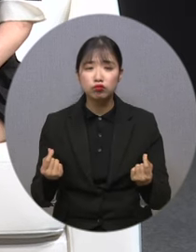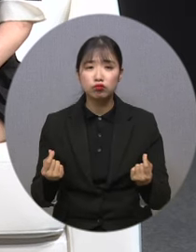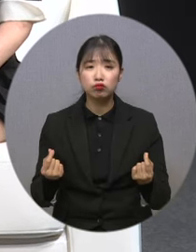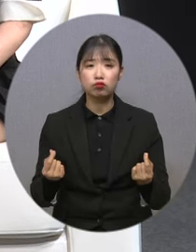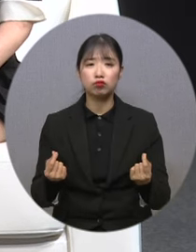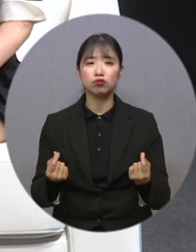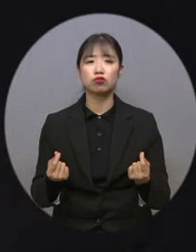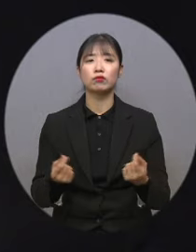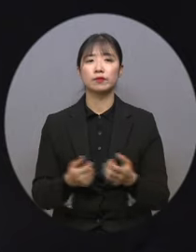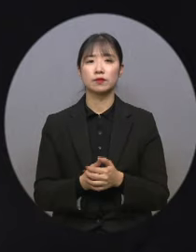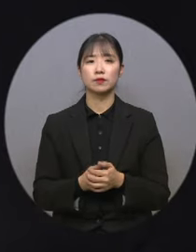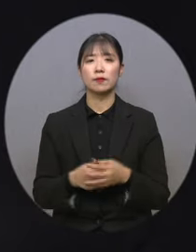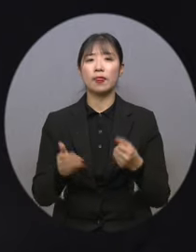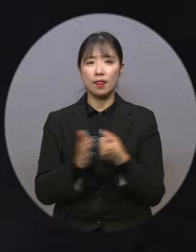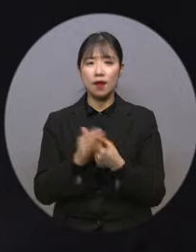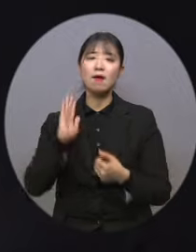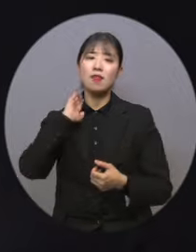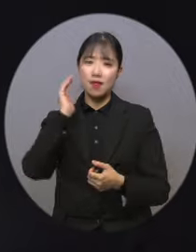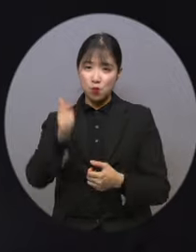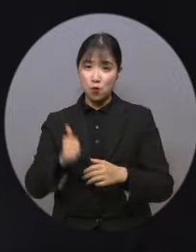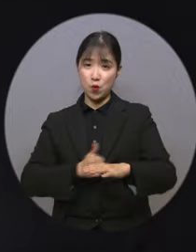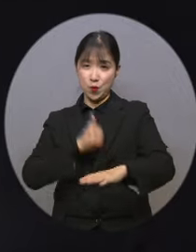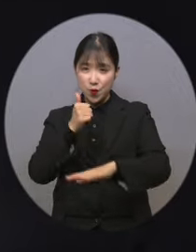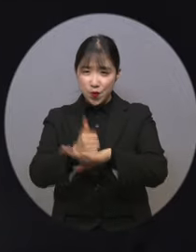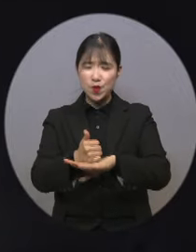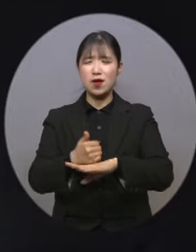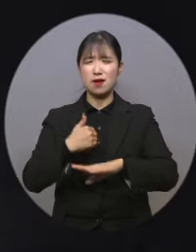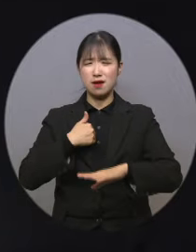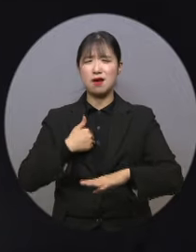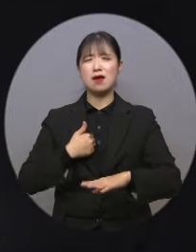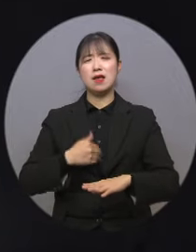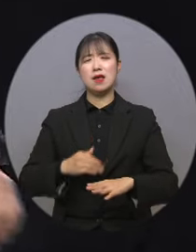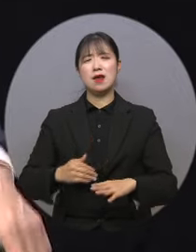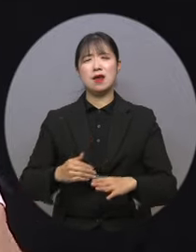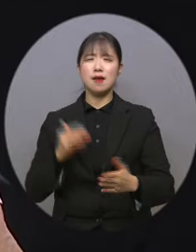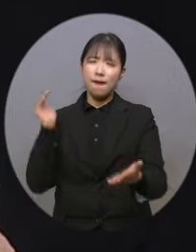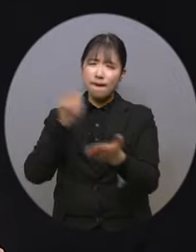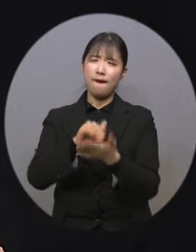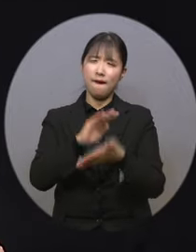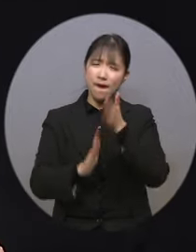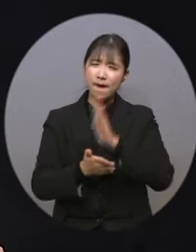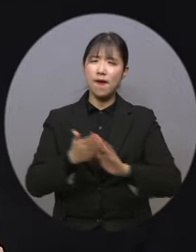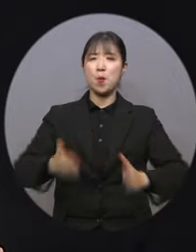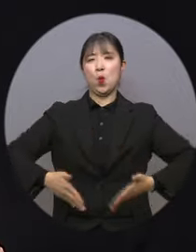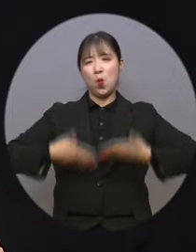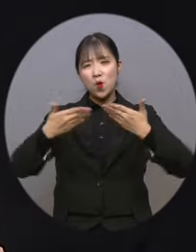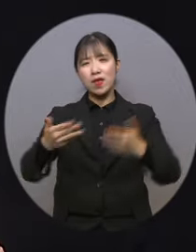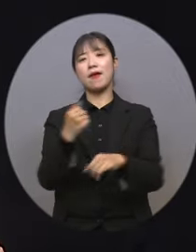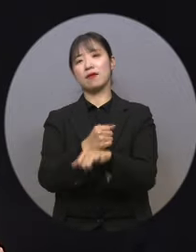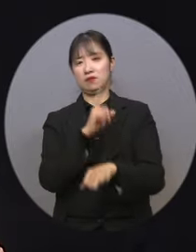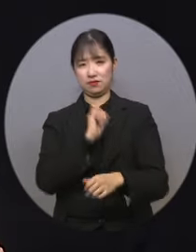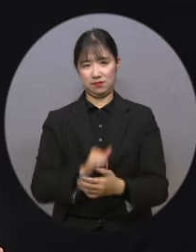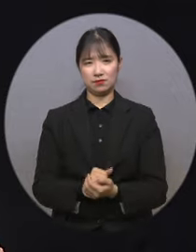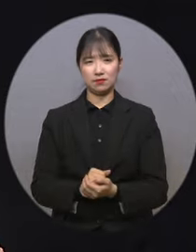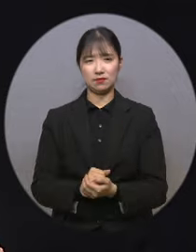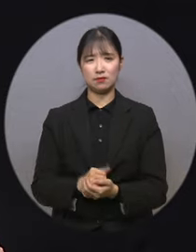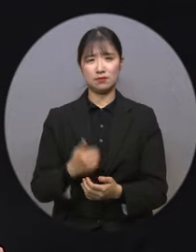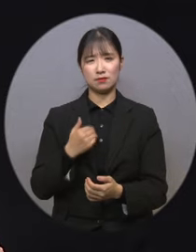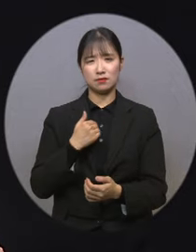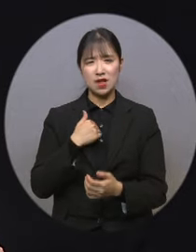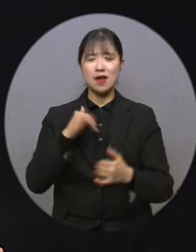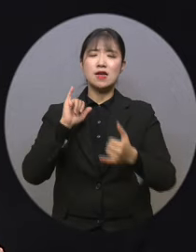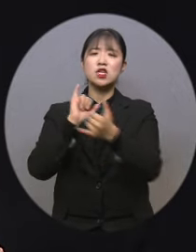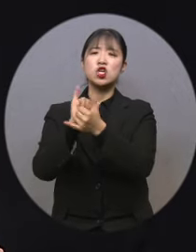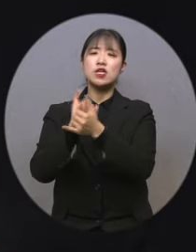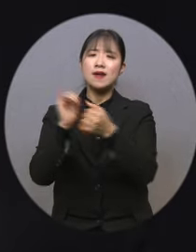음 그래서 대통령 되어서 무한 봉사 하겠다 이런 사람은 오십 년 전부터 돼 내가 전쟁으로 부모를